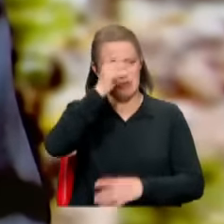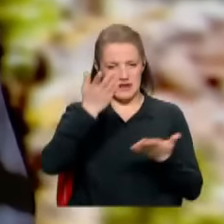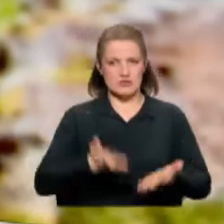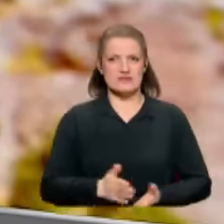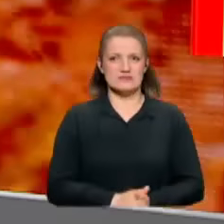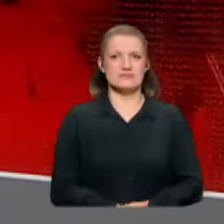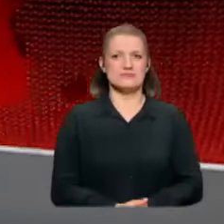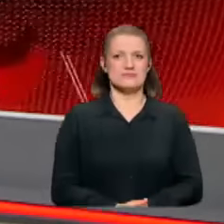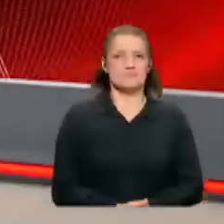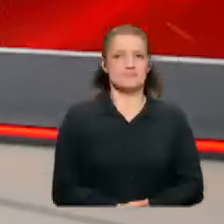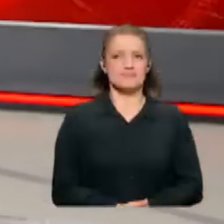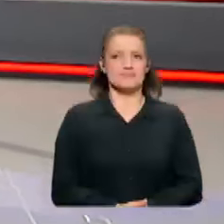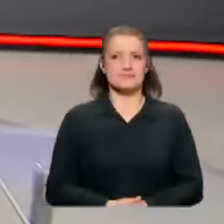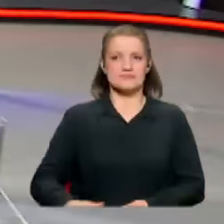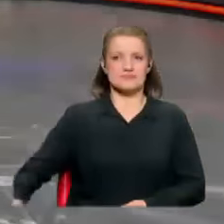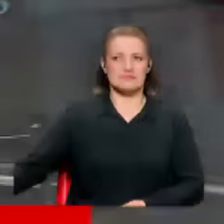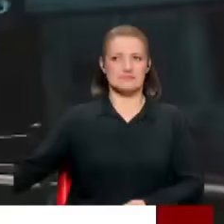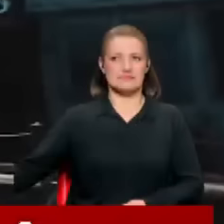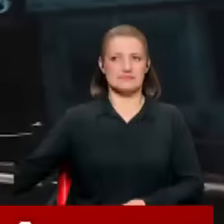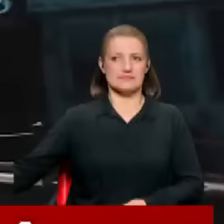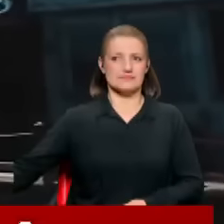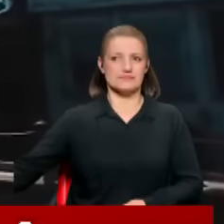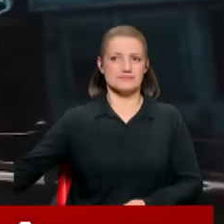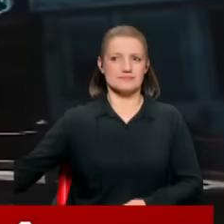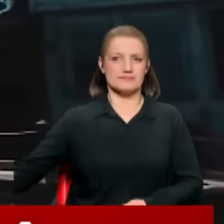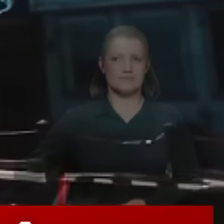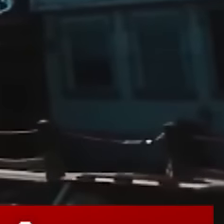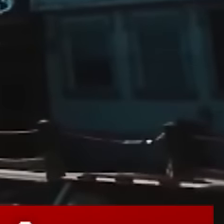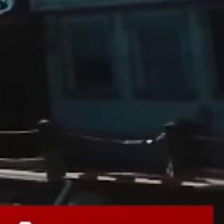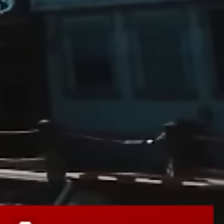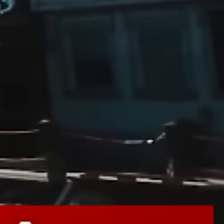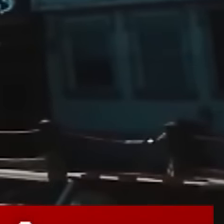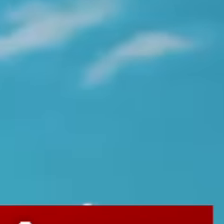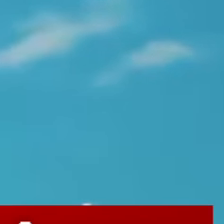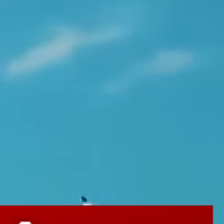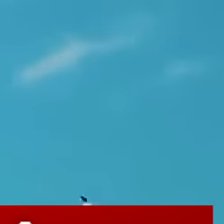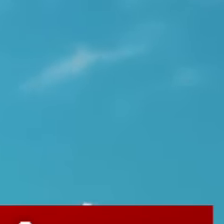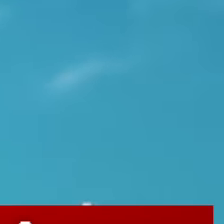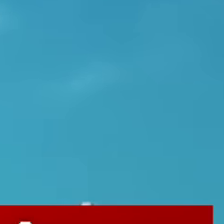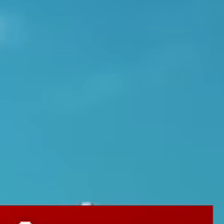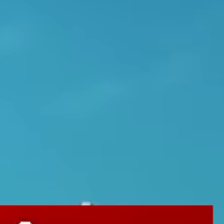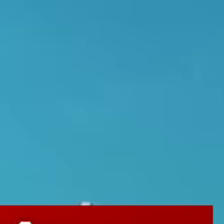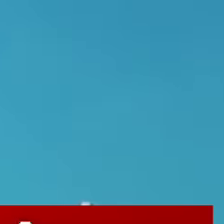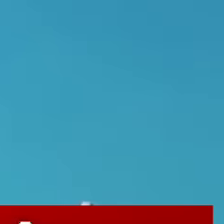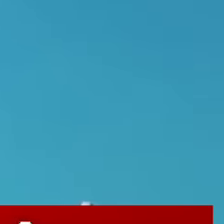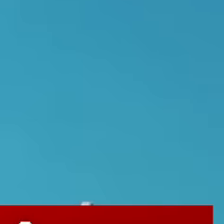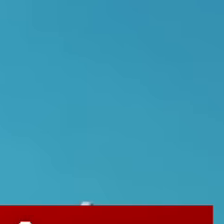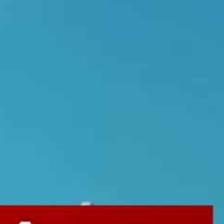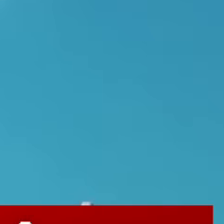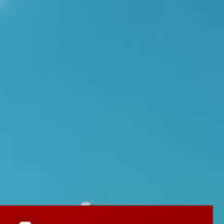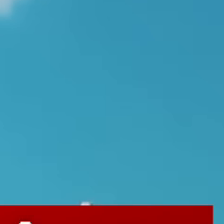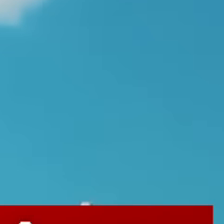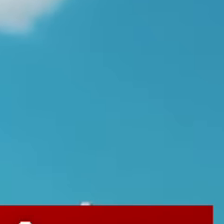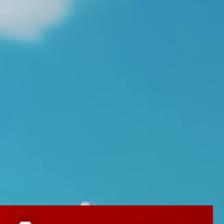etsin. Allahu Ekber, Allahu Ekber. Allahu Ekber, Allahu